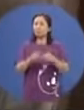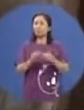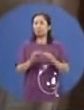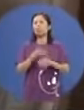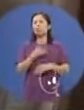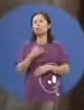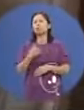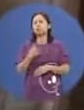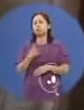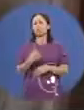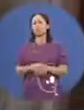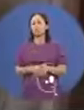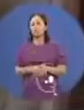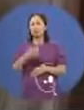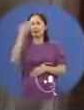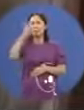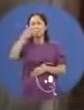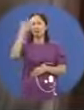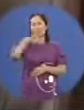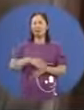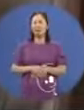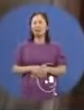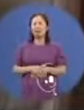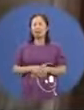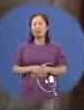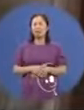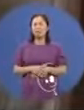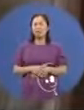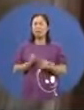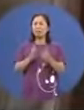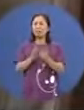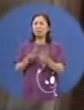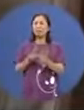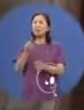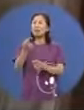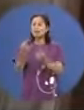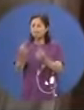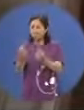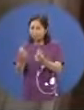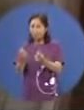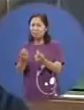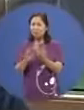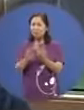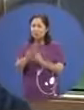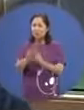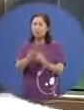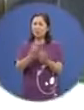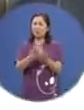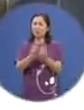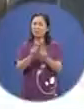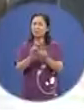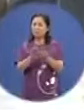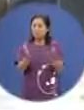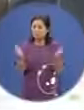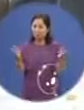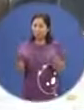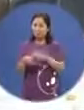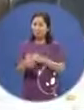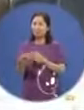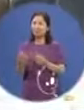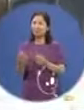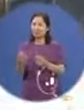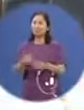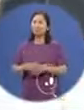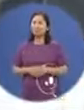一つの出会いのきっかけの場所ですからね、そこからまた広がればいい話ですもんね、 は い、 それでこれはですね、はい、その時 の、 は